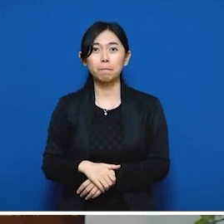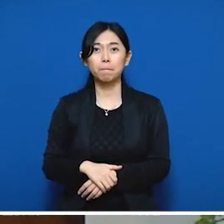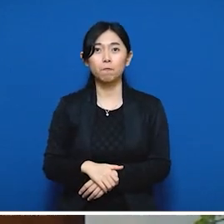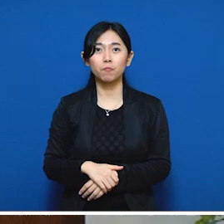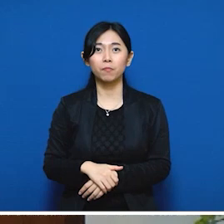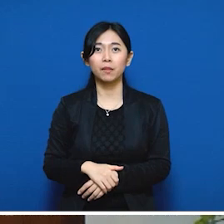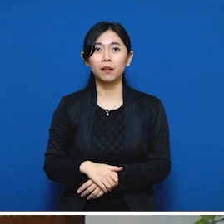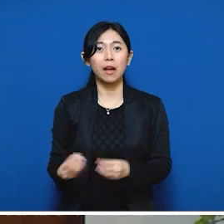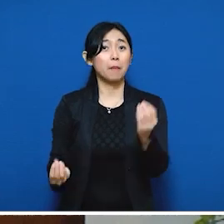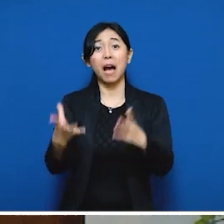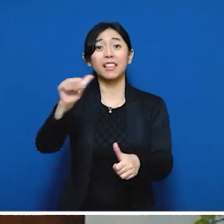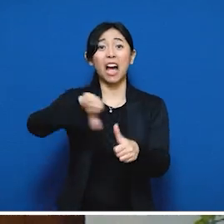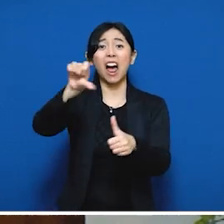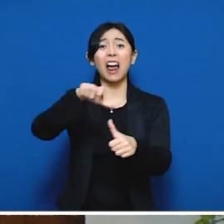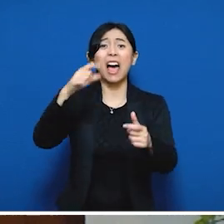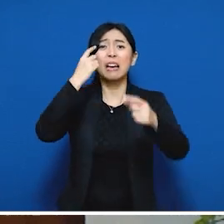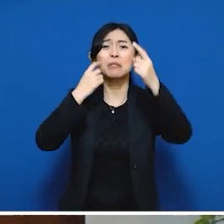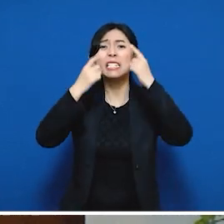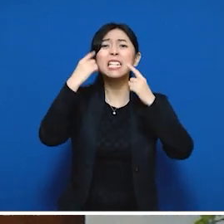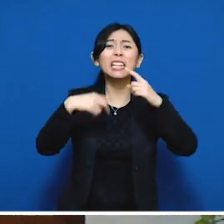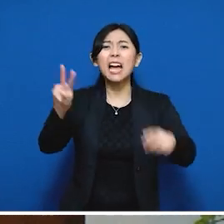peristiwa-peristiwa menyedihkan di Nazaret.